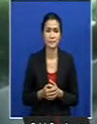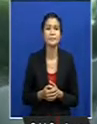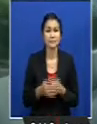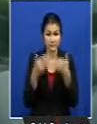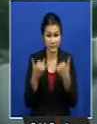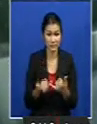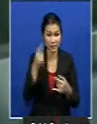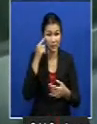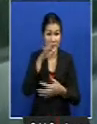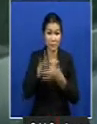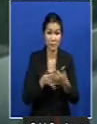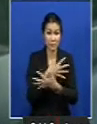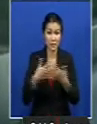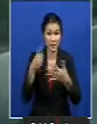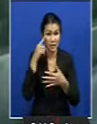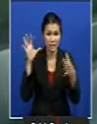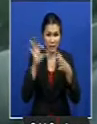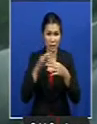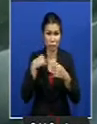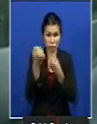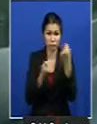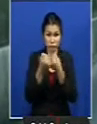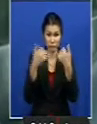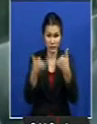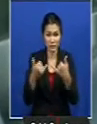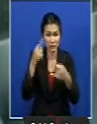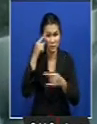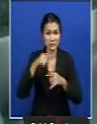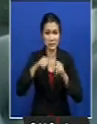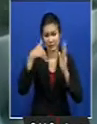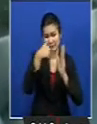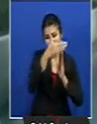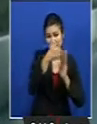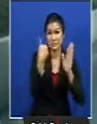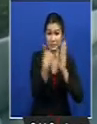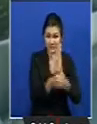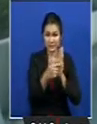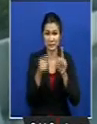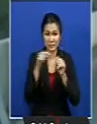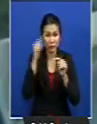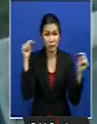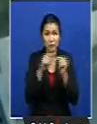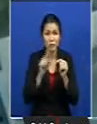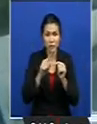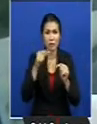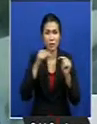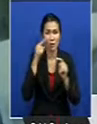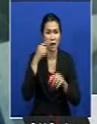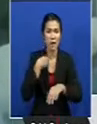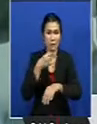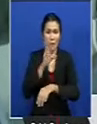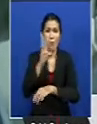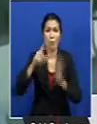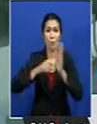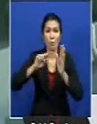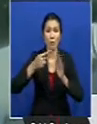สำหรับแผนของการรองรับปริมาณรถยนต์ที่จะเข้ามาทั้งผักสายเหนือและสายอีสานนะครับที่จะเข้ามาผ่านตรงบริเวณของอำเภอวังน้อยต่